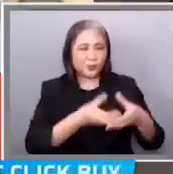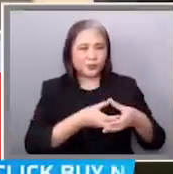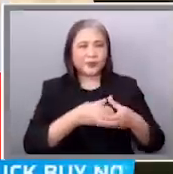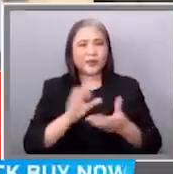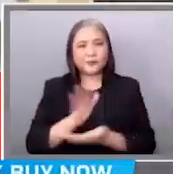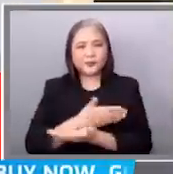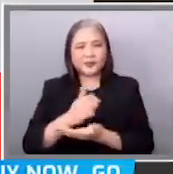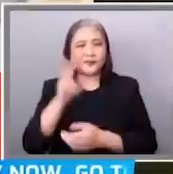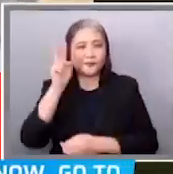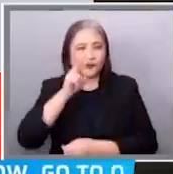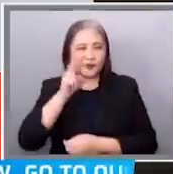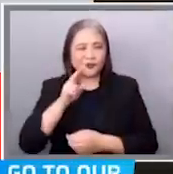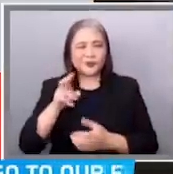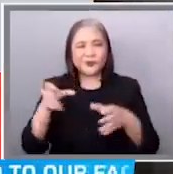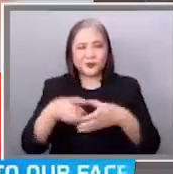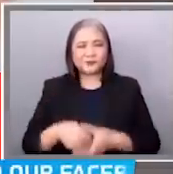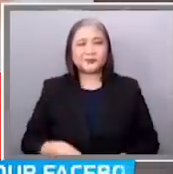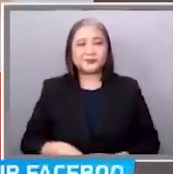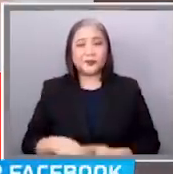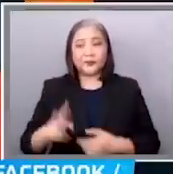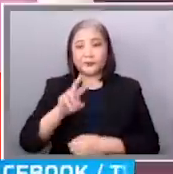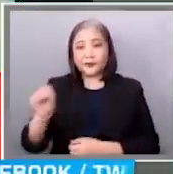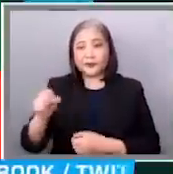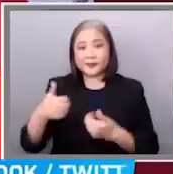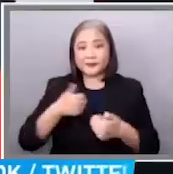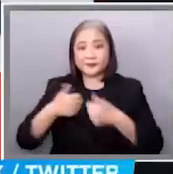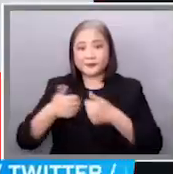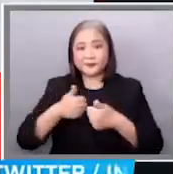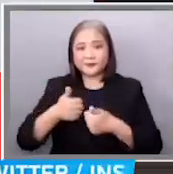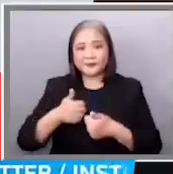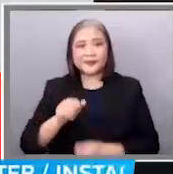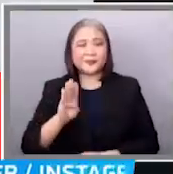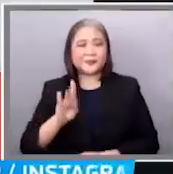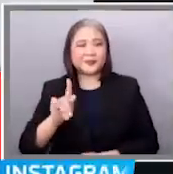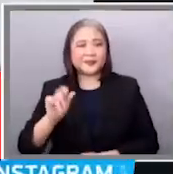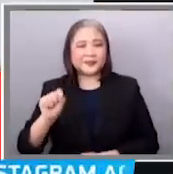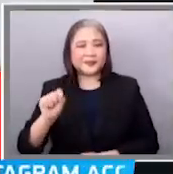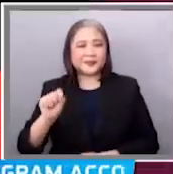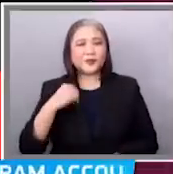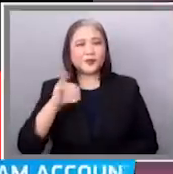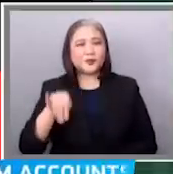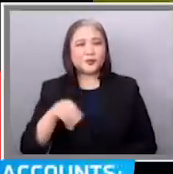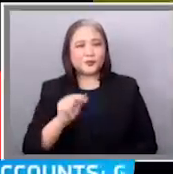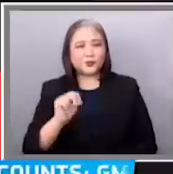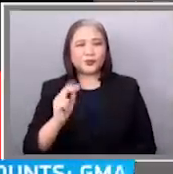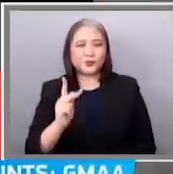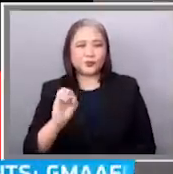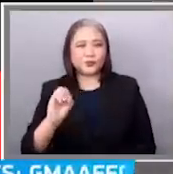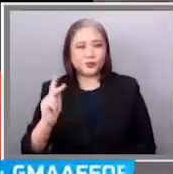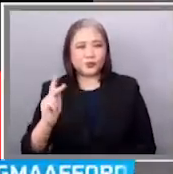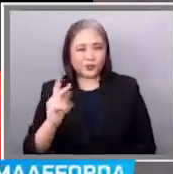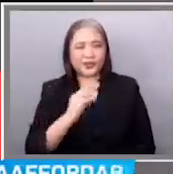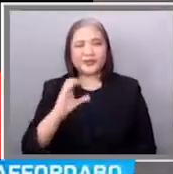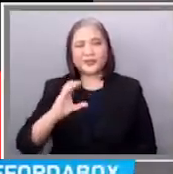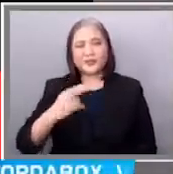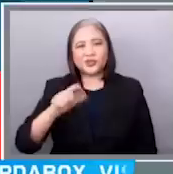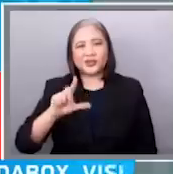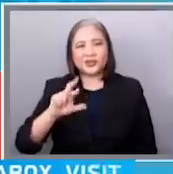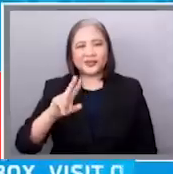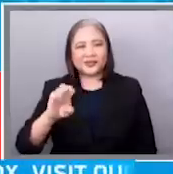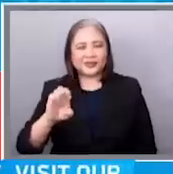nila sa music video category si BTS member Jungkook at si Charlie Puth para sa kantang Left and